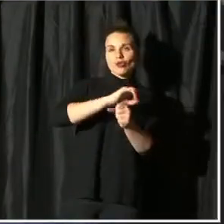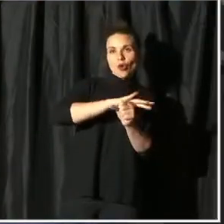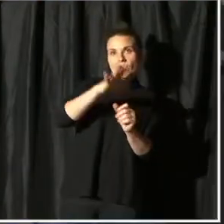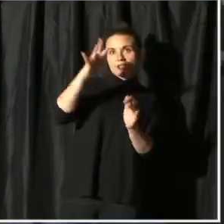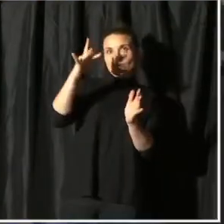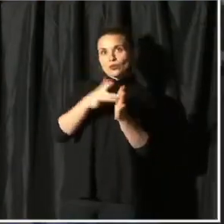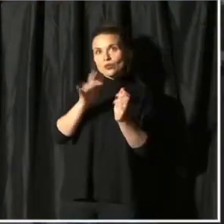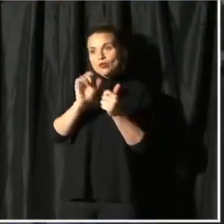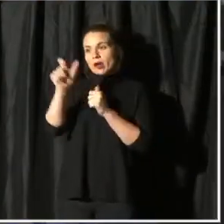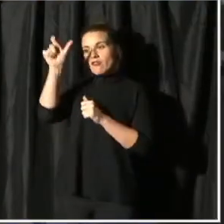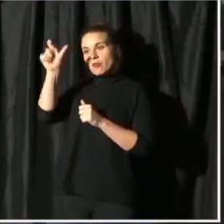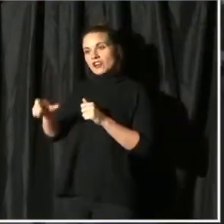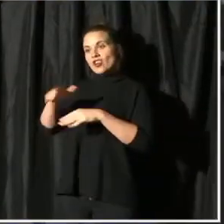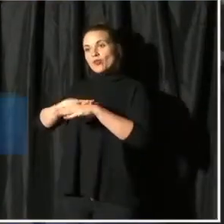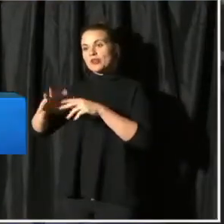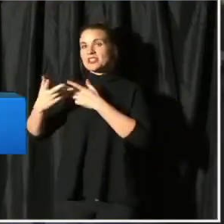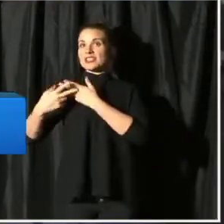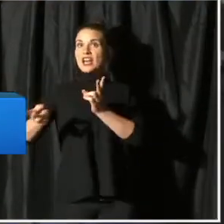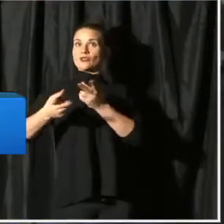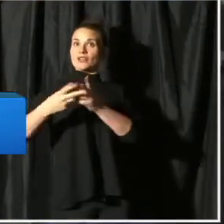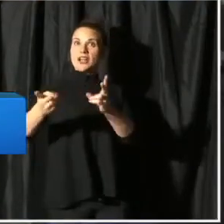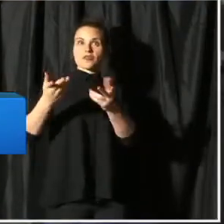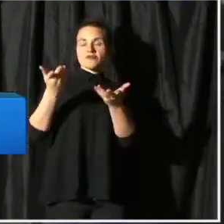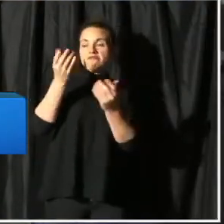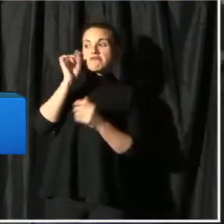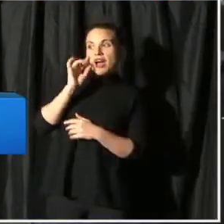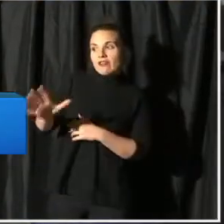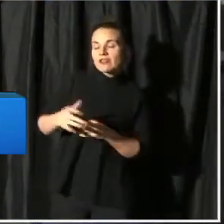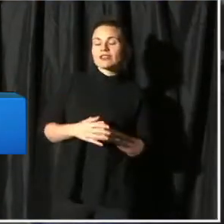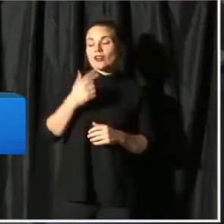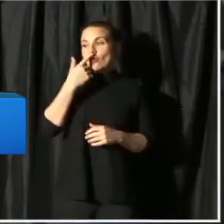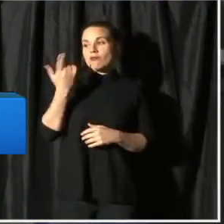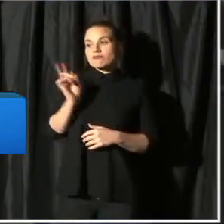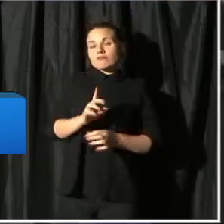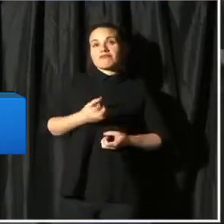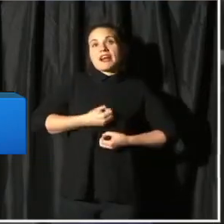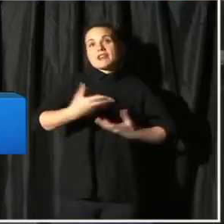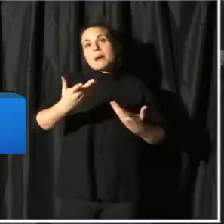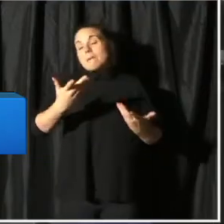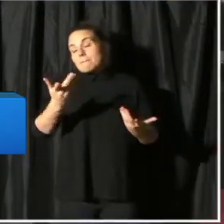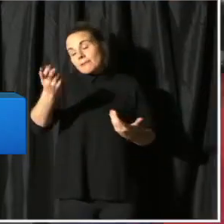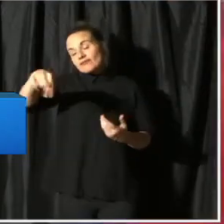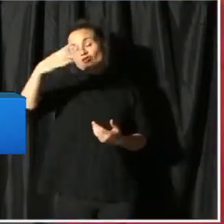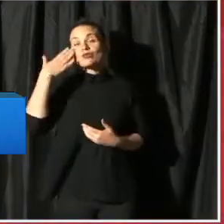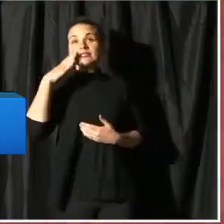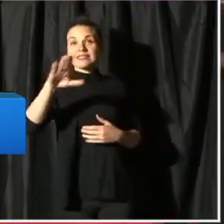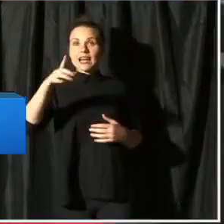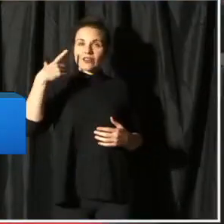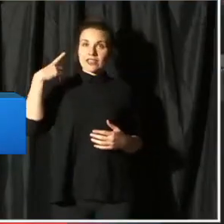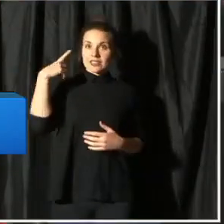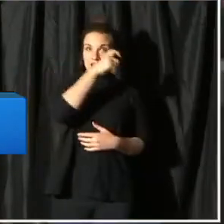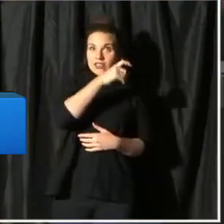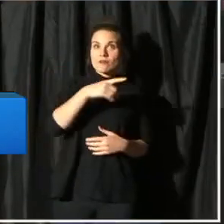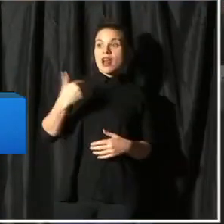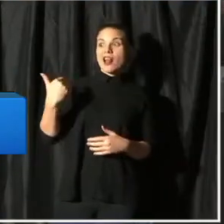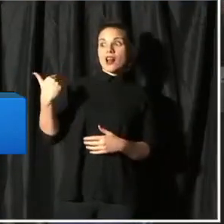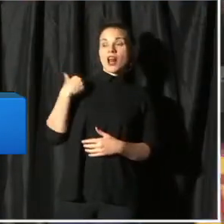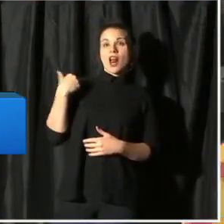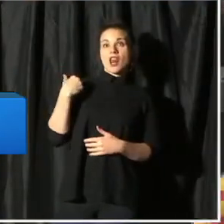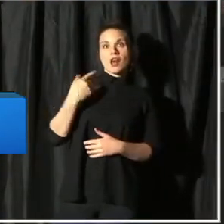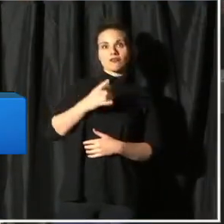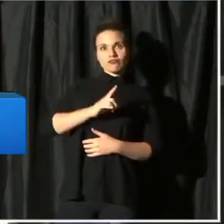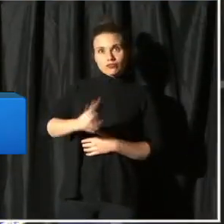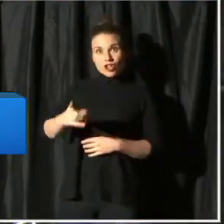entendre je pense que je vais surprendre personne en disant que c'est difficile c'est pas nouveau ceci dit ça fait ça fait longtemps que c'est